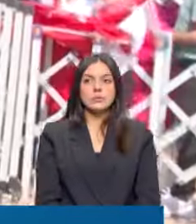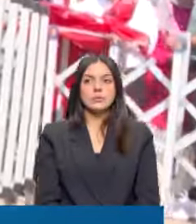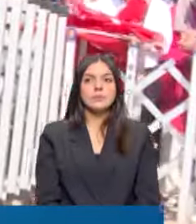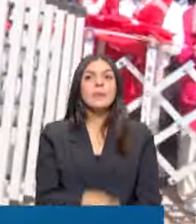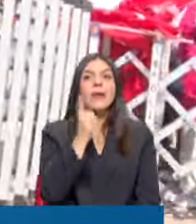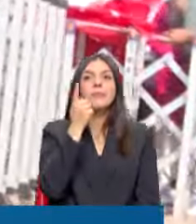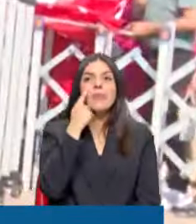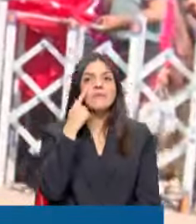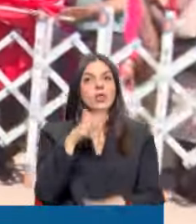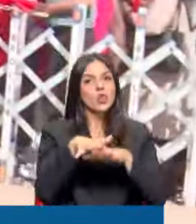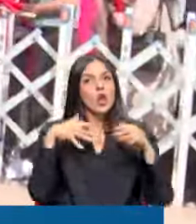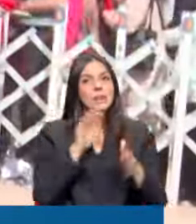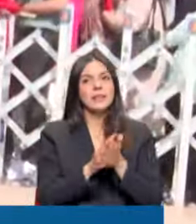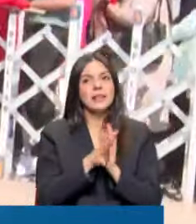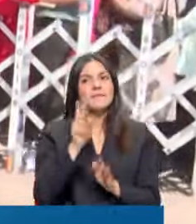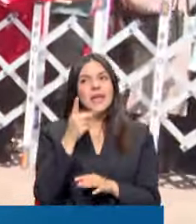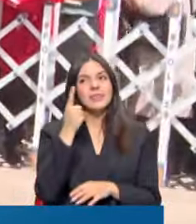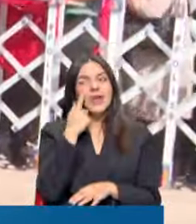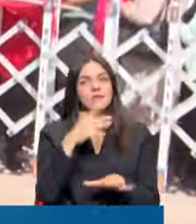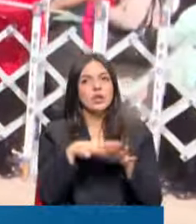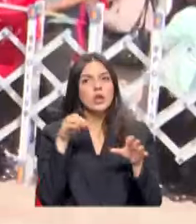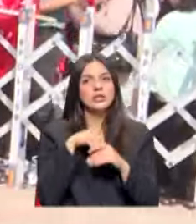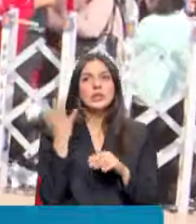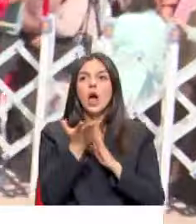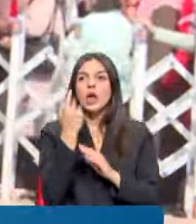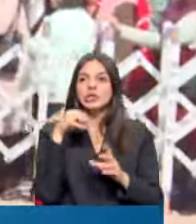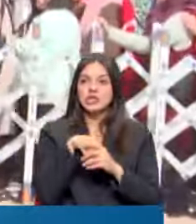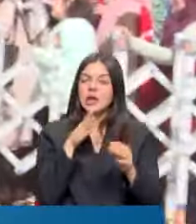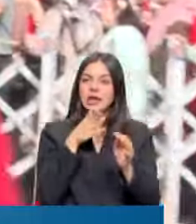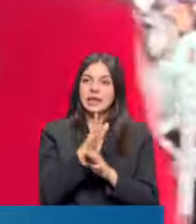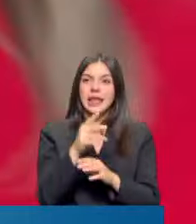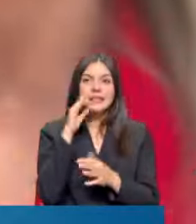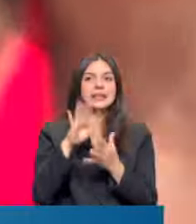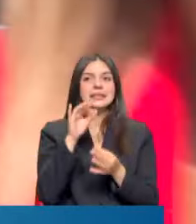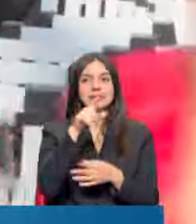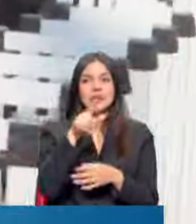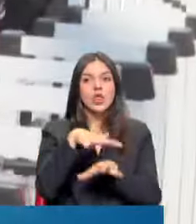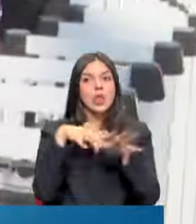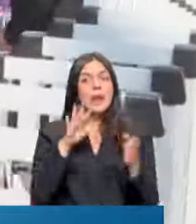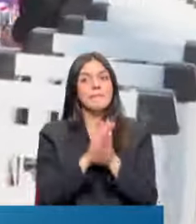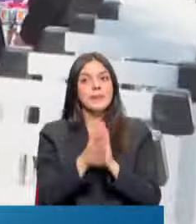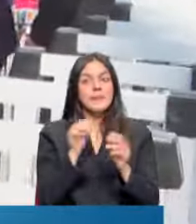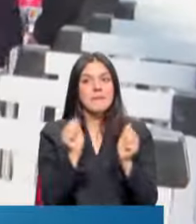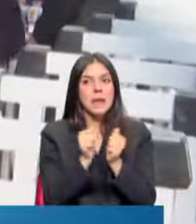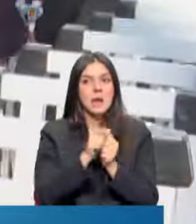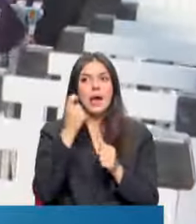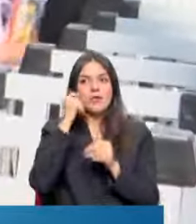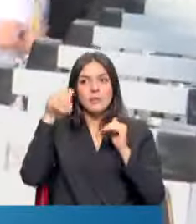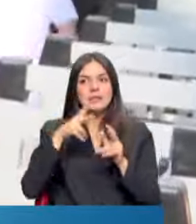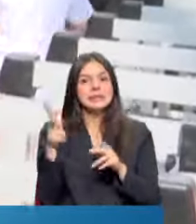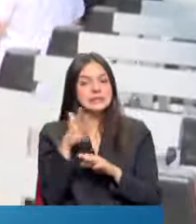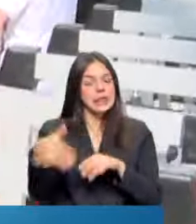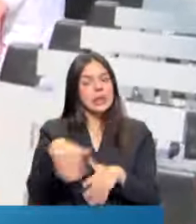Devlet töreni bitti ve devlet töreni için daha önceden avluya alınan siviller de törenin bitimiyle birlikte Anıtkabir'den hızla